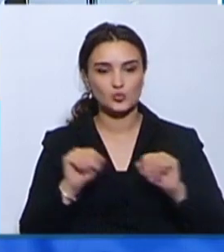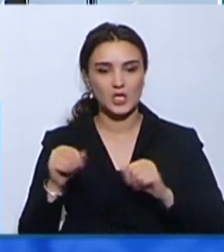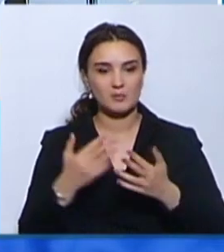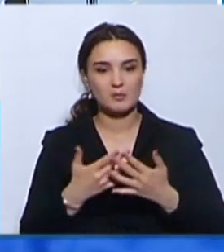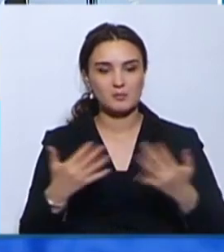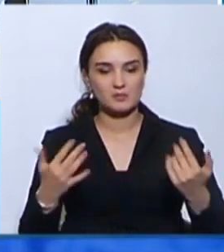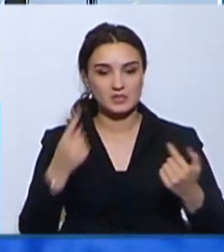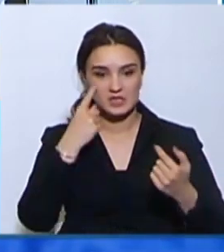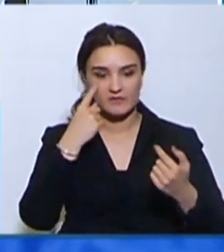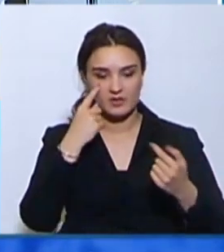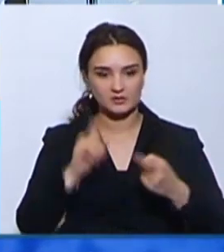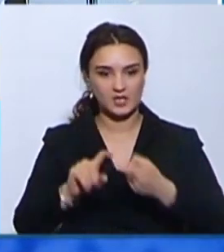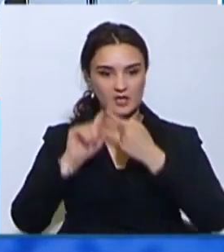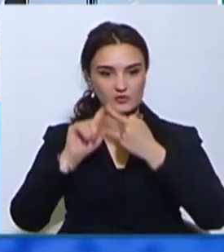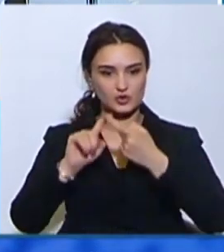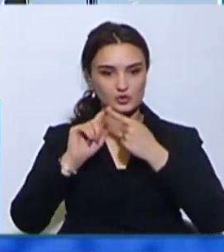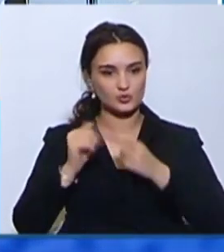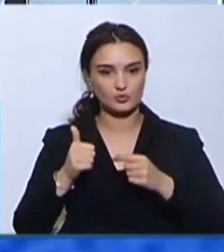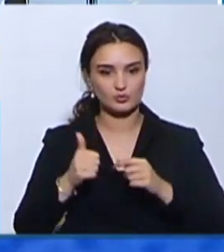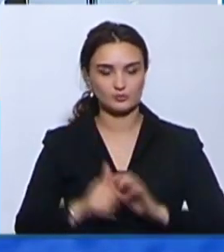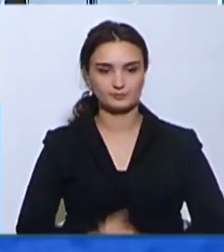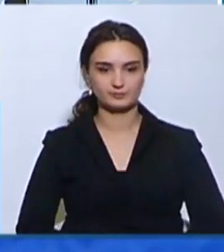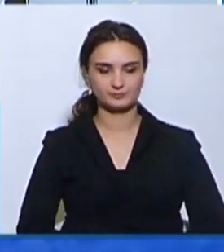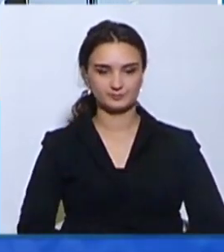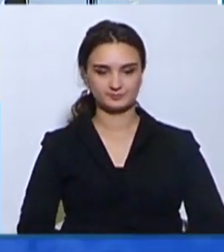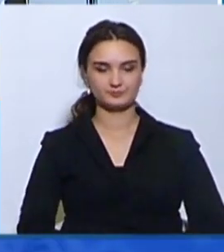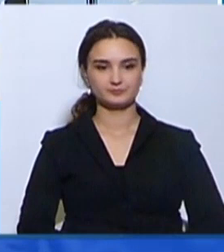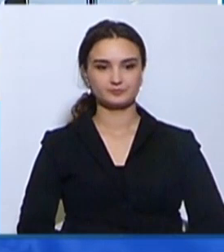საშუალებების თვალთან ურთიერთობა.